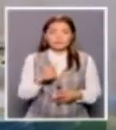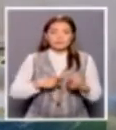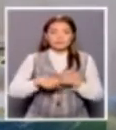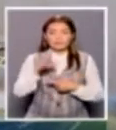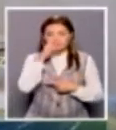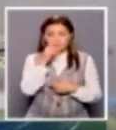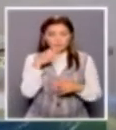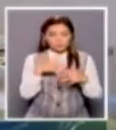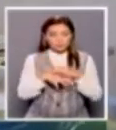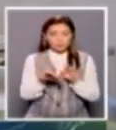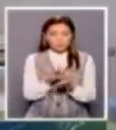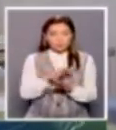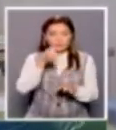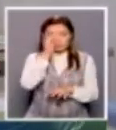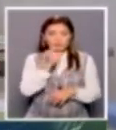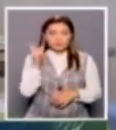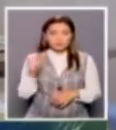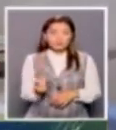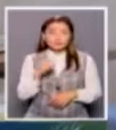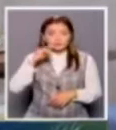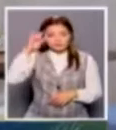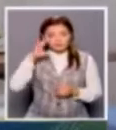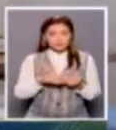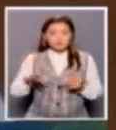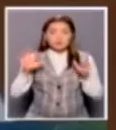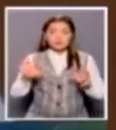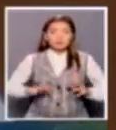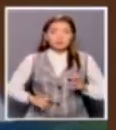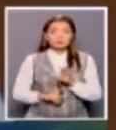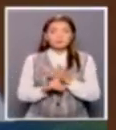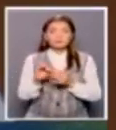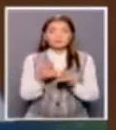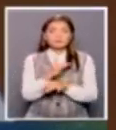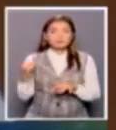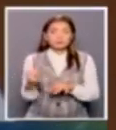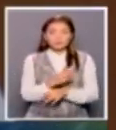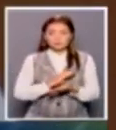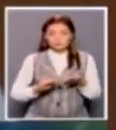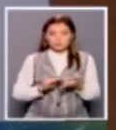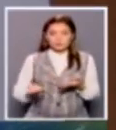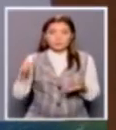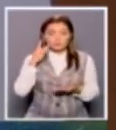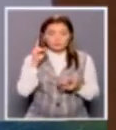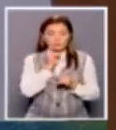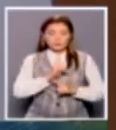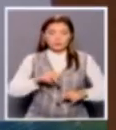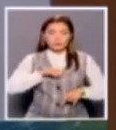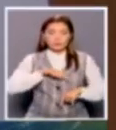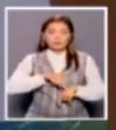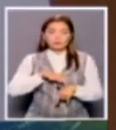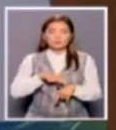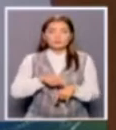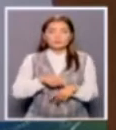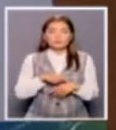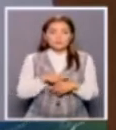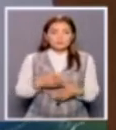енесіз. Қараөлеңнің хас шеберінің қазақ елі ата заңым деп басталатын өлеңінің алғашқы жолдары әудегінен елең еткізіп патриоттық сезім